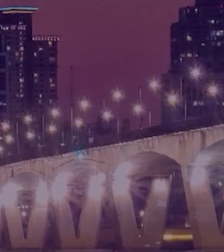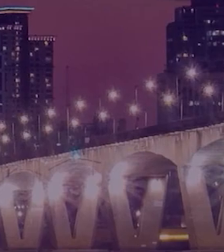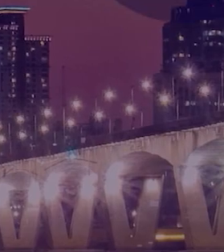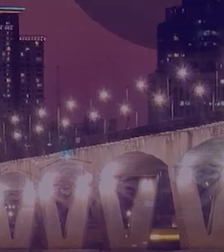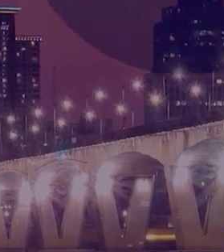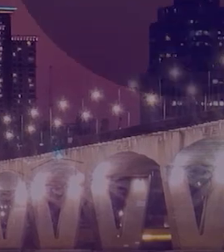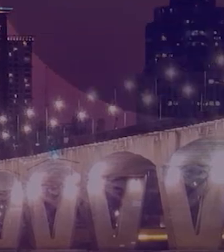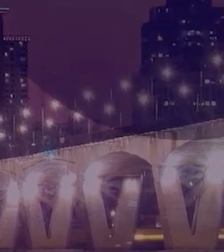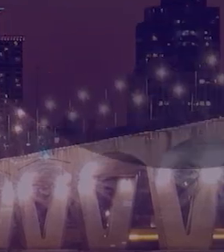지원합니다